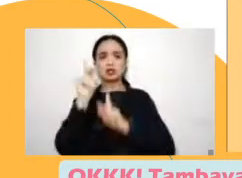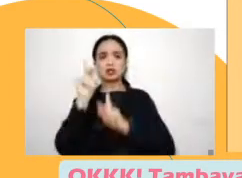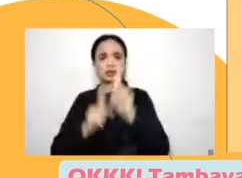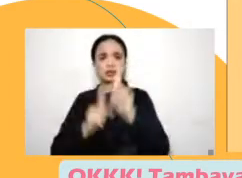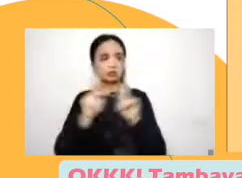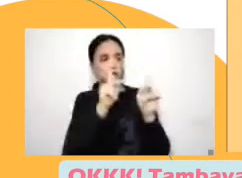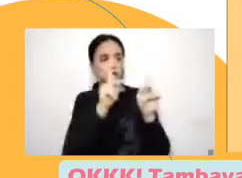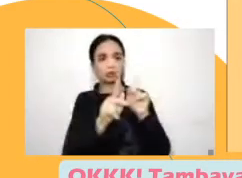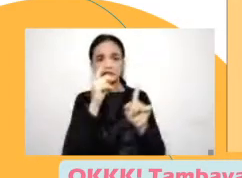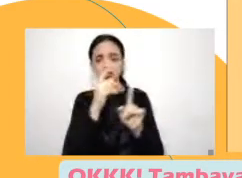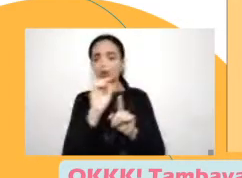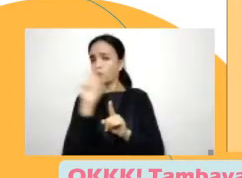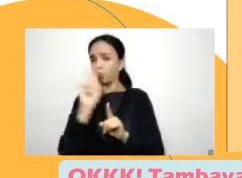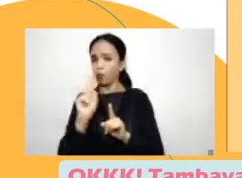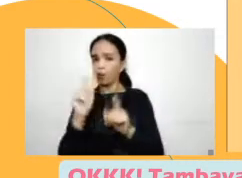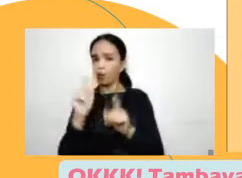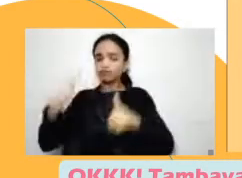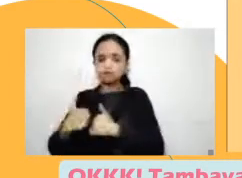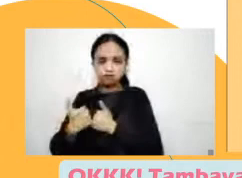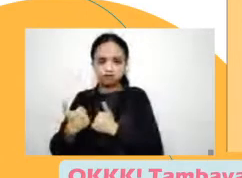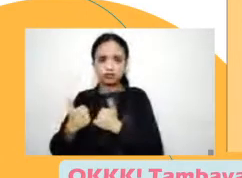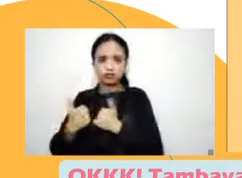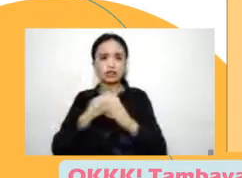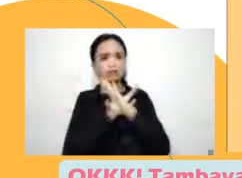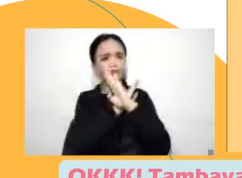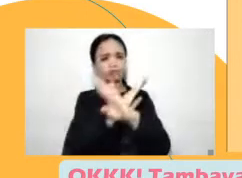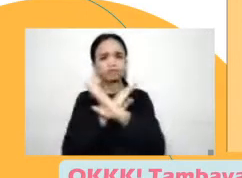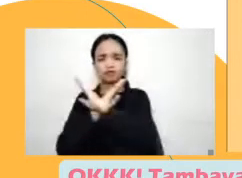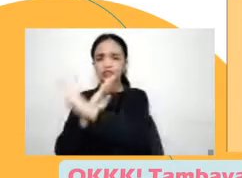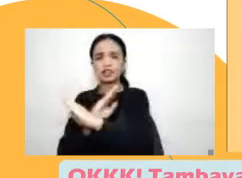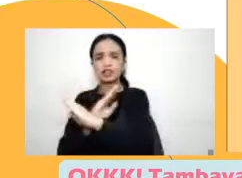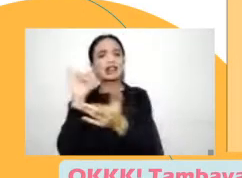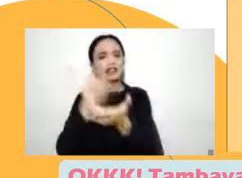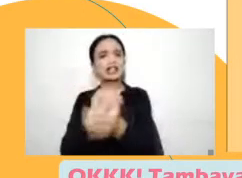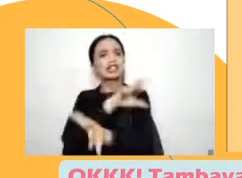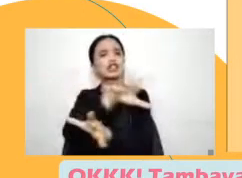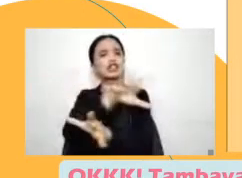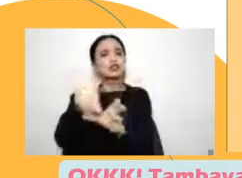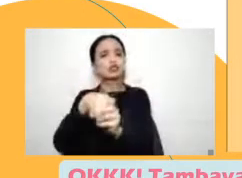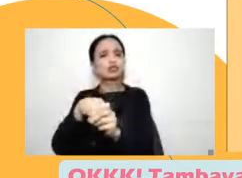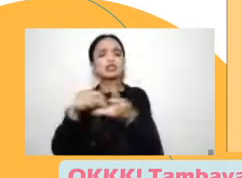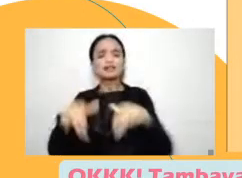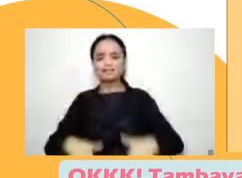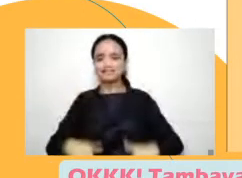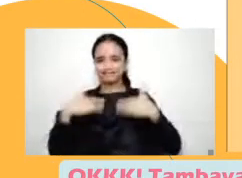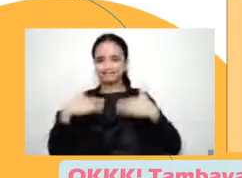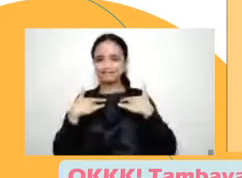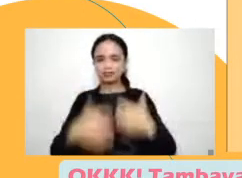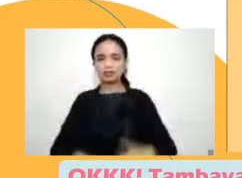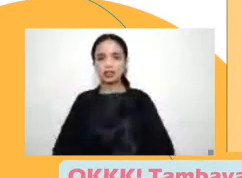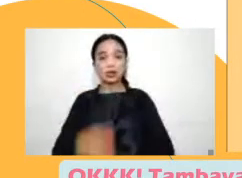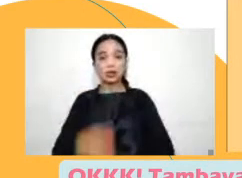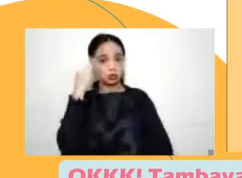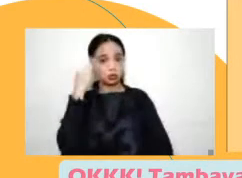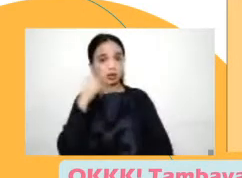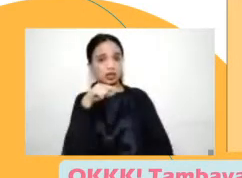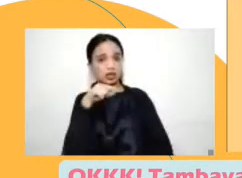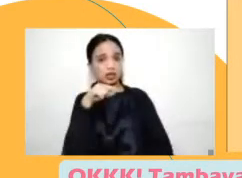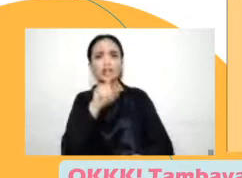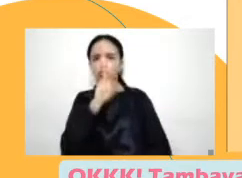mga pagsubok at balakid ay bahagi ng ating buhay. Sa halip na ito ay